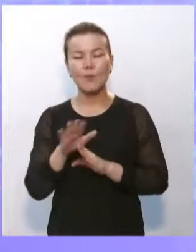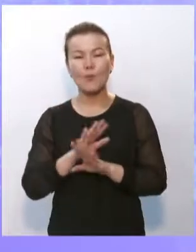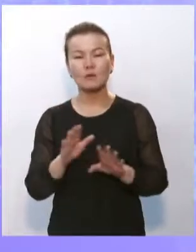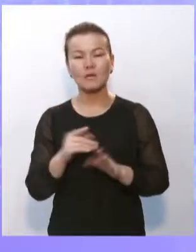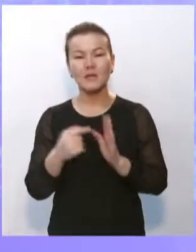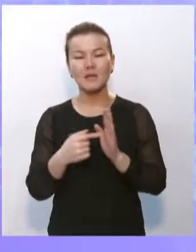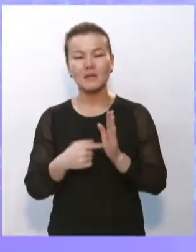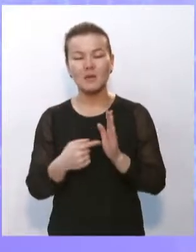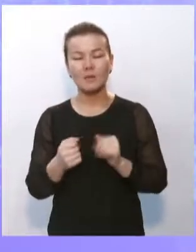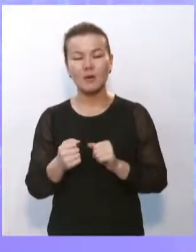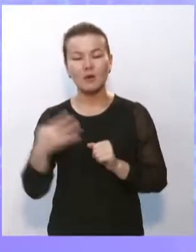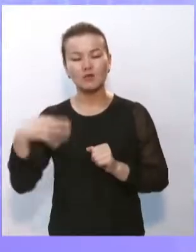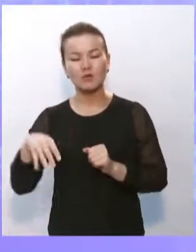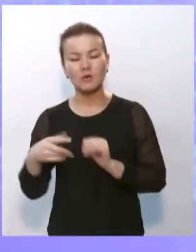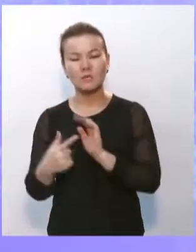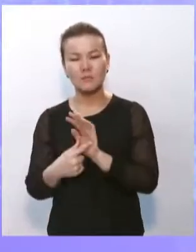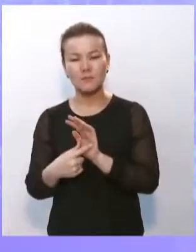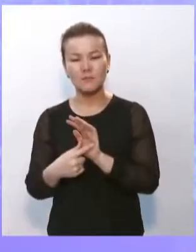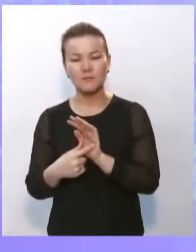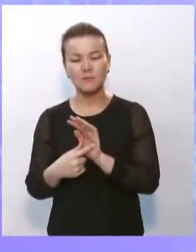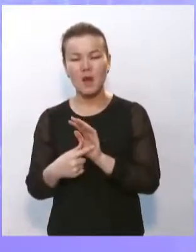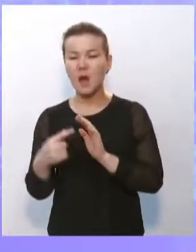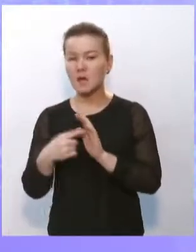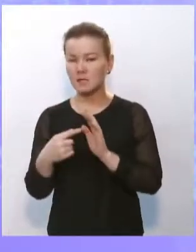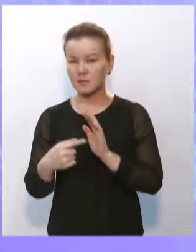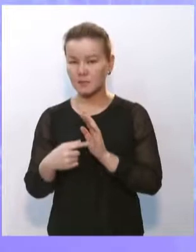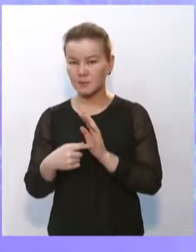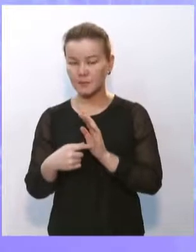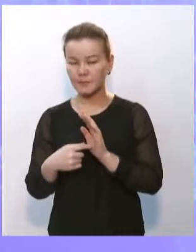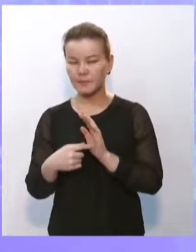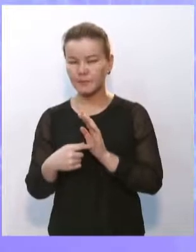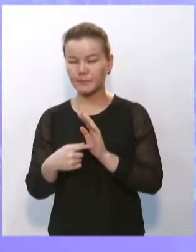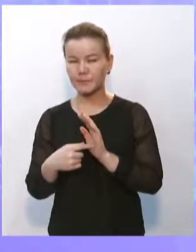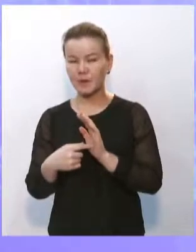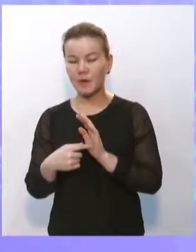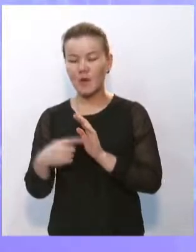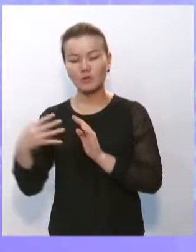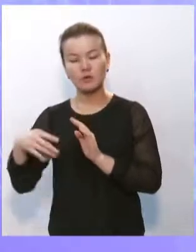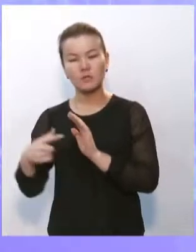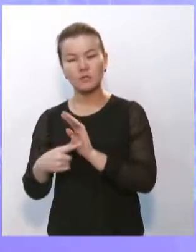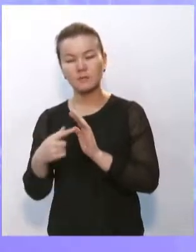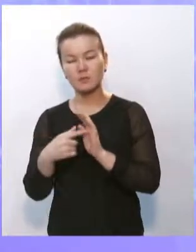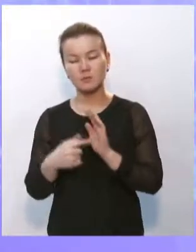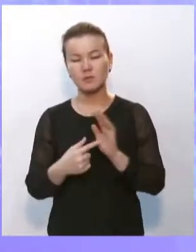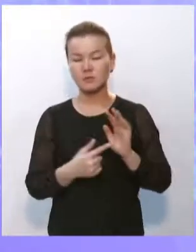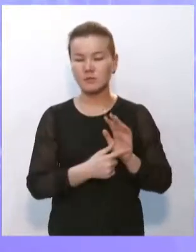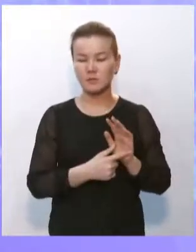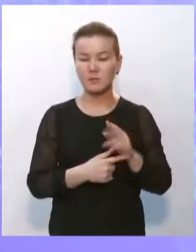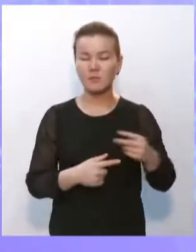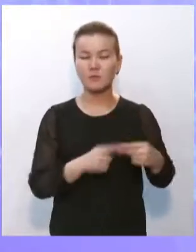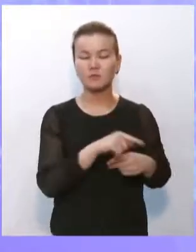делимое 47 разделю сорок семь на семь получу